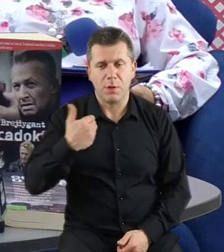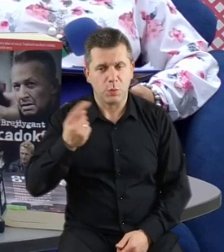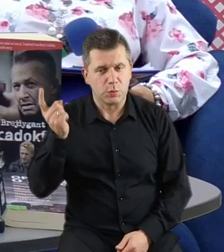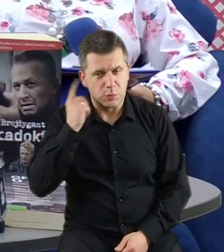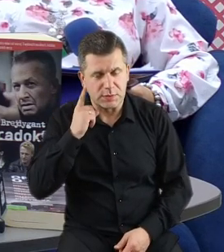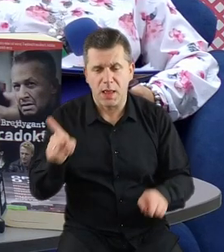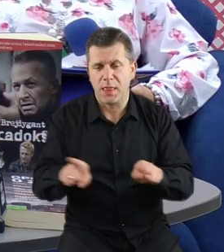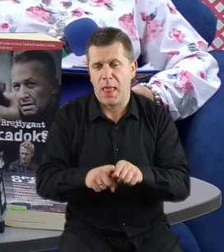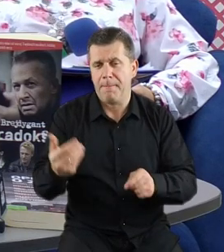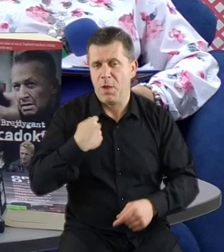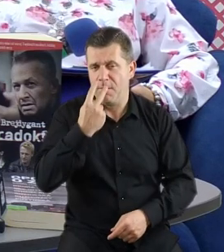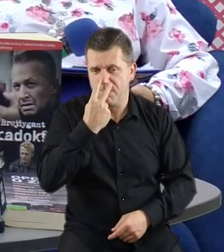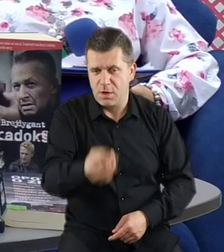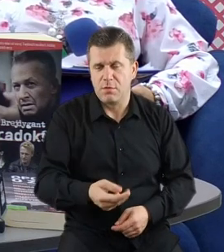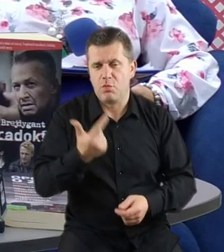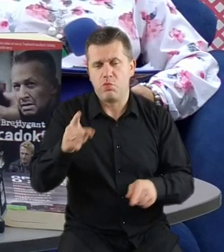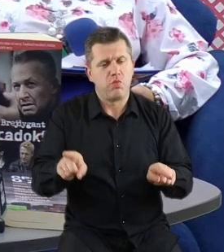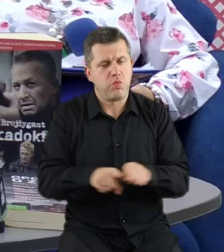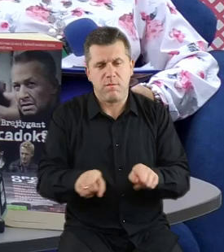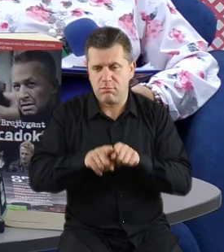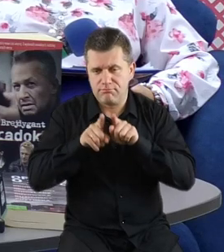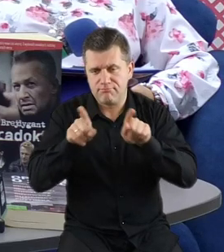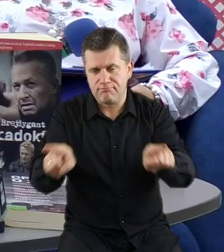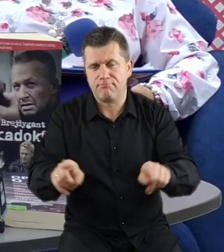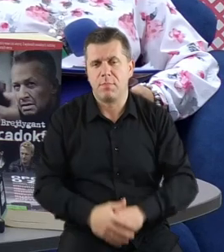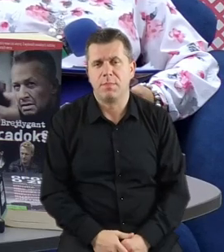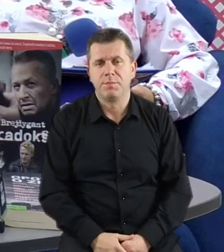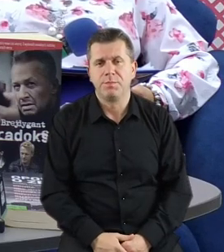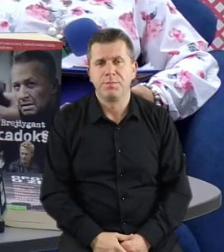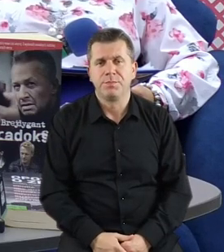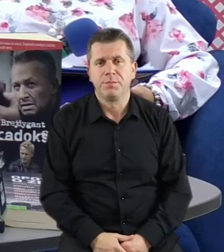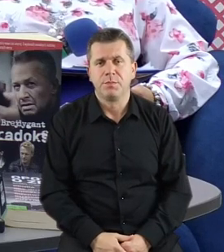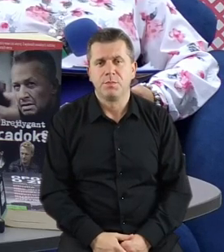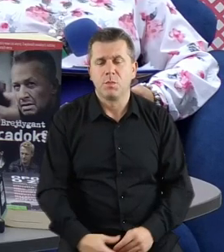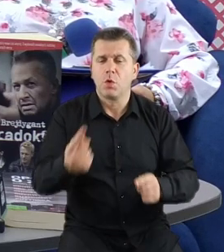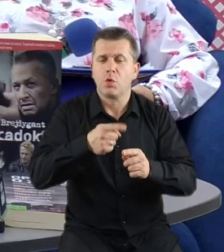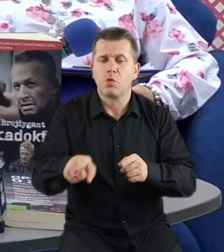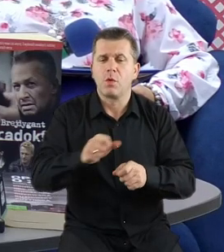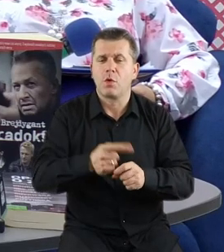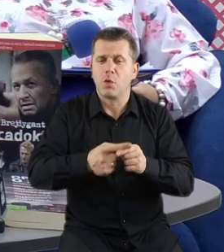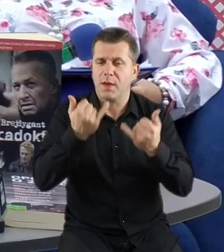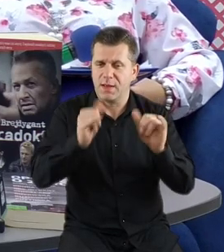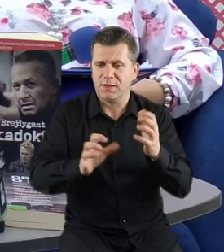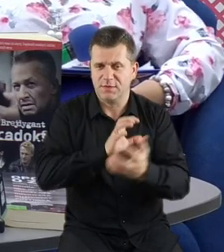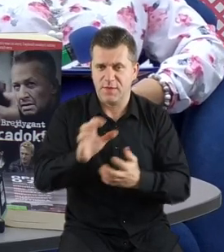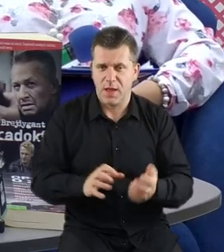słyszalna i widzialna równolegle, co jest dosyć trudną figurą, no bo to jednak są trochę odrębne światy. I